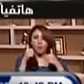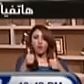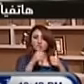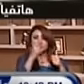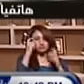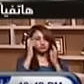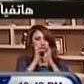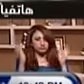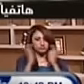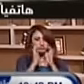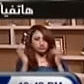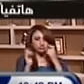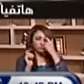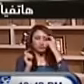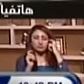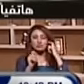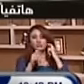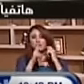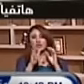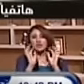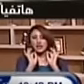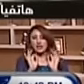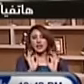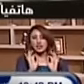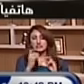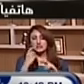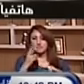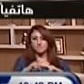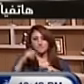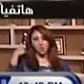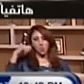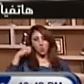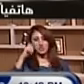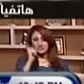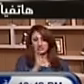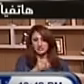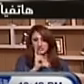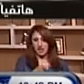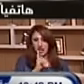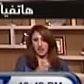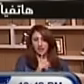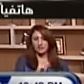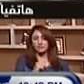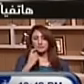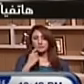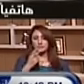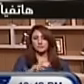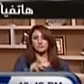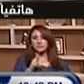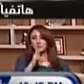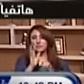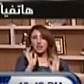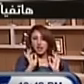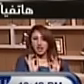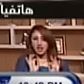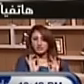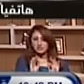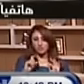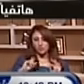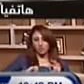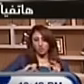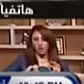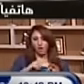بنحاول جاهدين ان احنا لا يكون لسان حال الوزاره هو الوزير او المسؤولين في الوزاره، وانما لسان حالنا هم